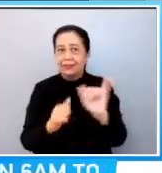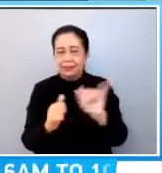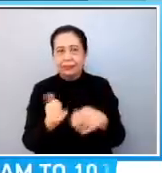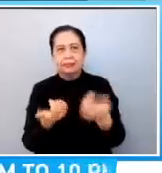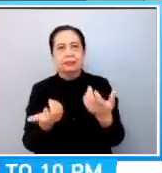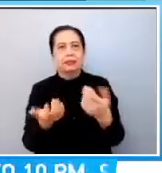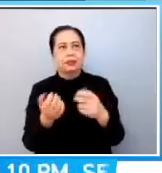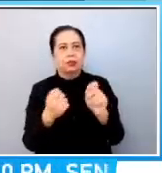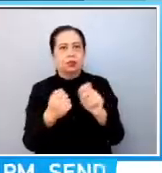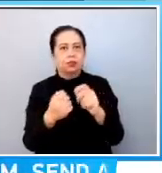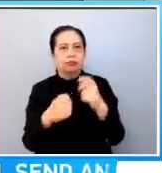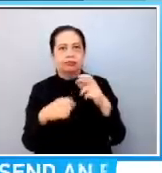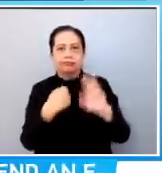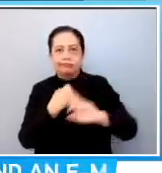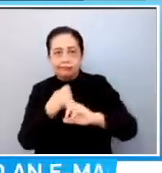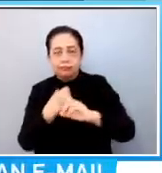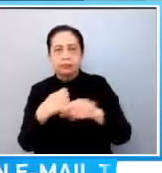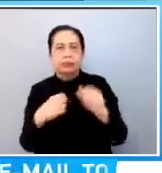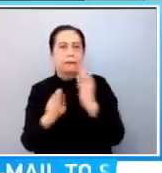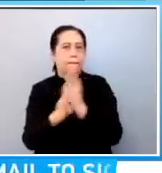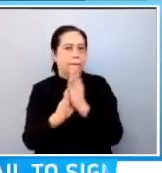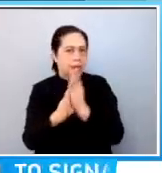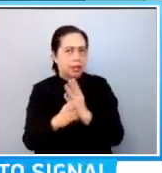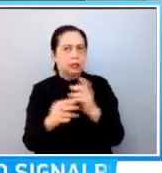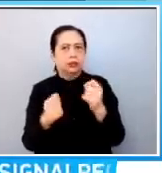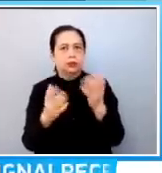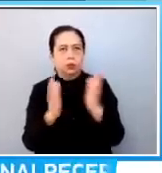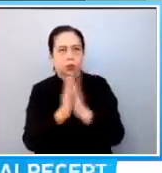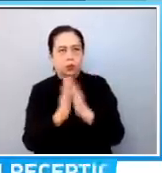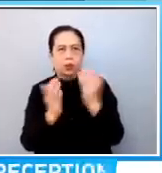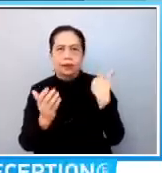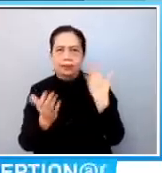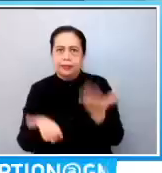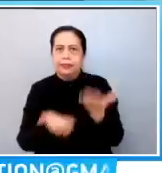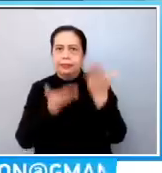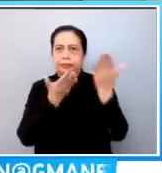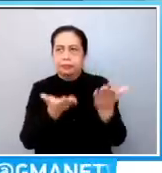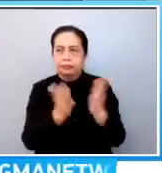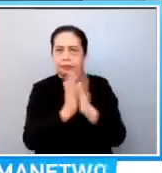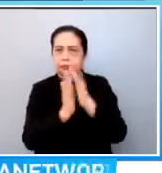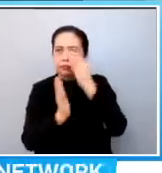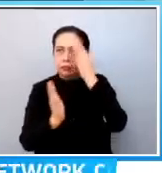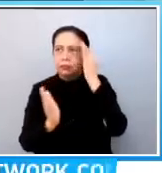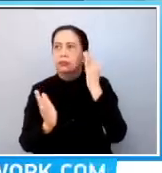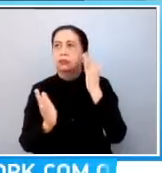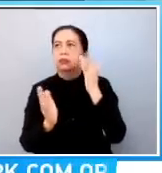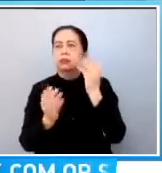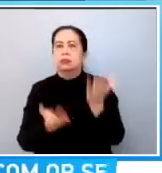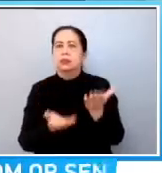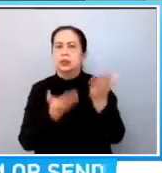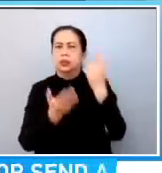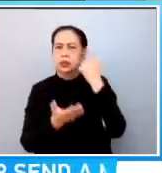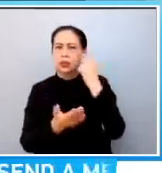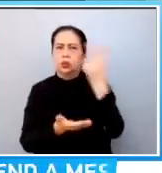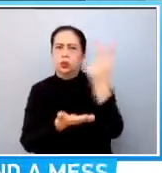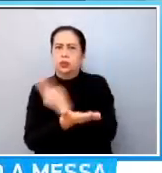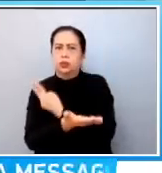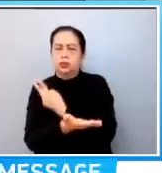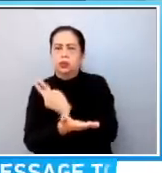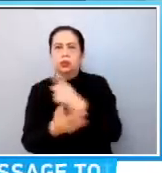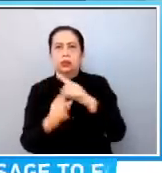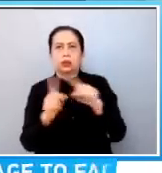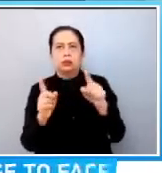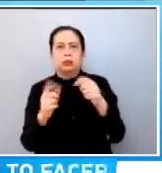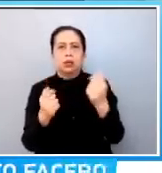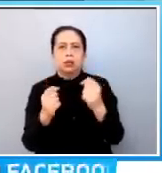services. Tapos yung mga bus operators, meron silang hinihingi rin. They filed it mga 2 weeks ago. Pero ang hearing niyan will be on